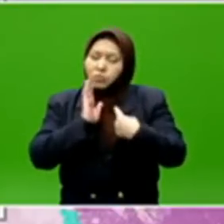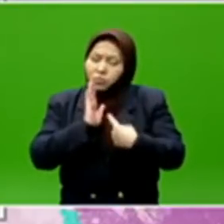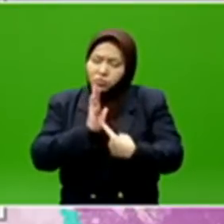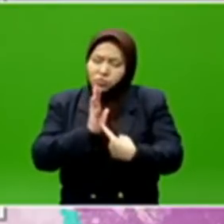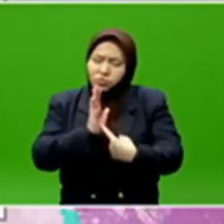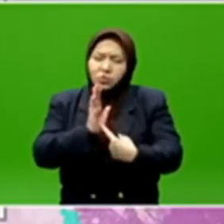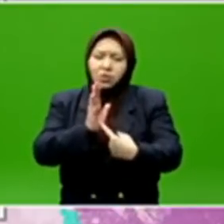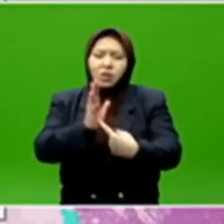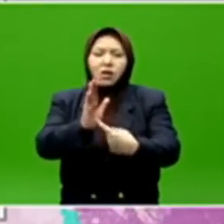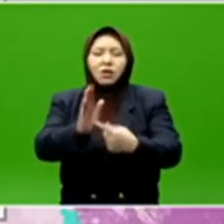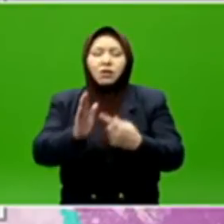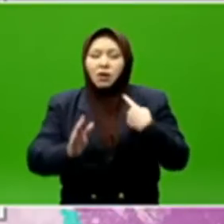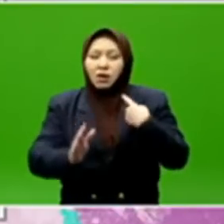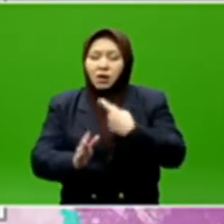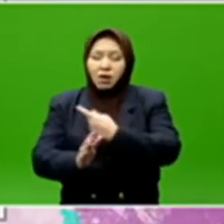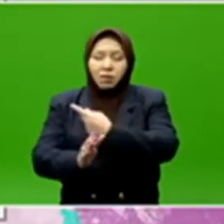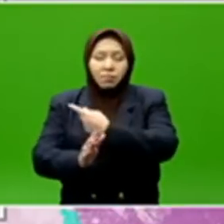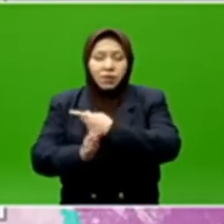اهدنا الصراط